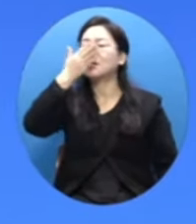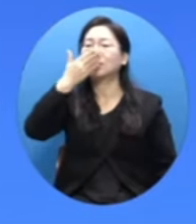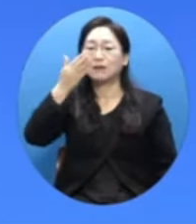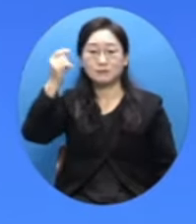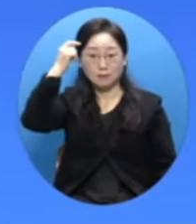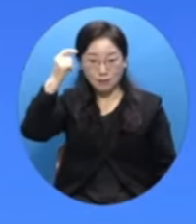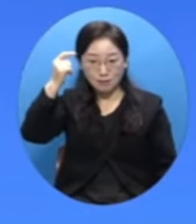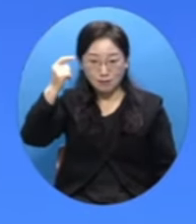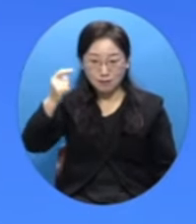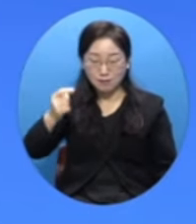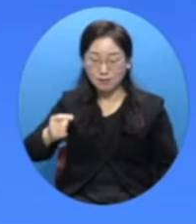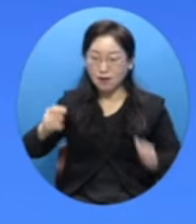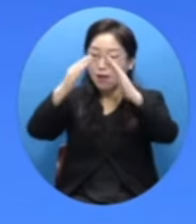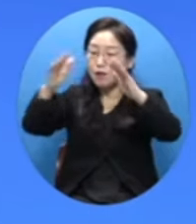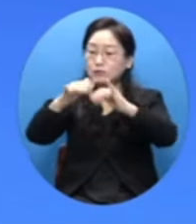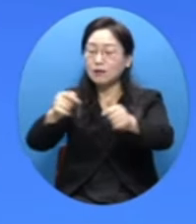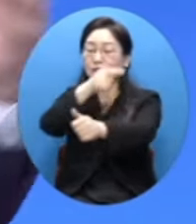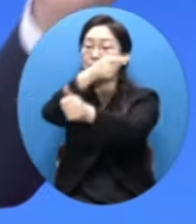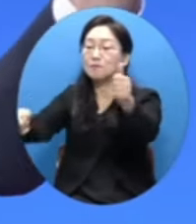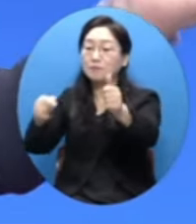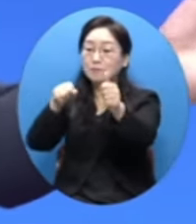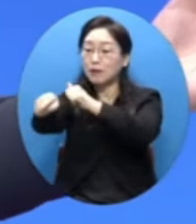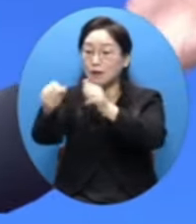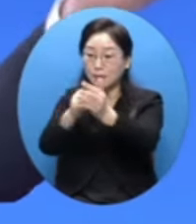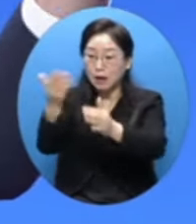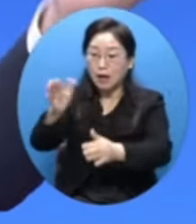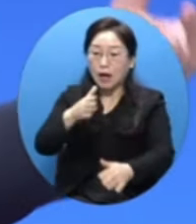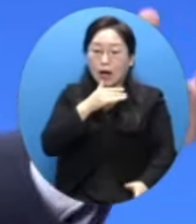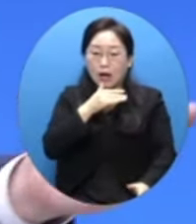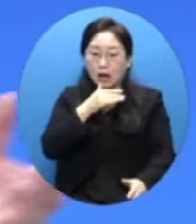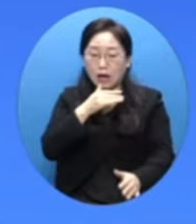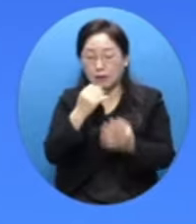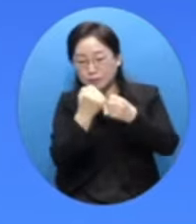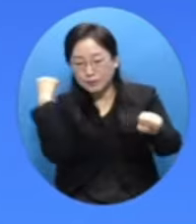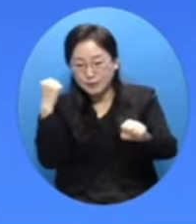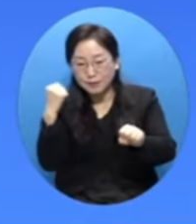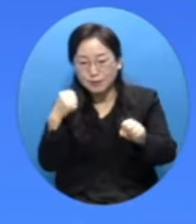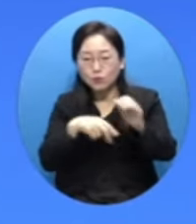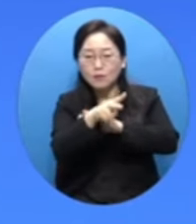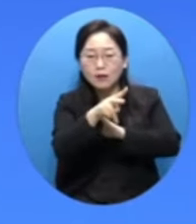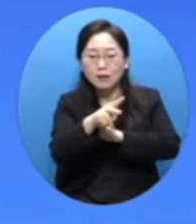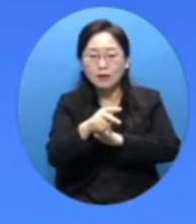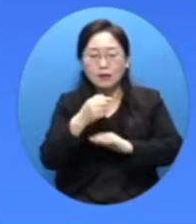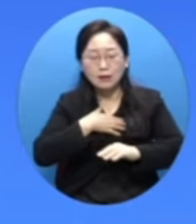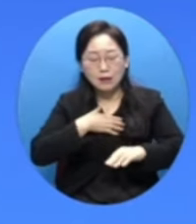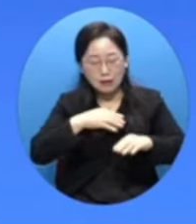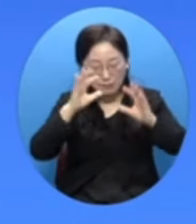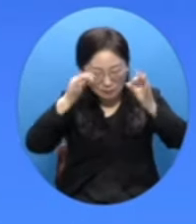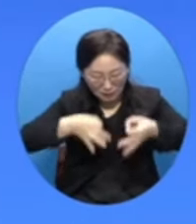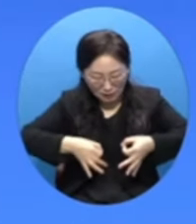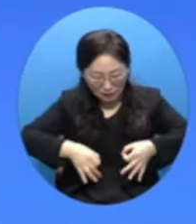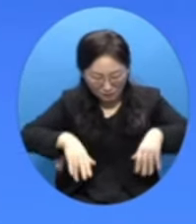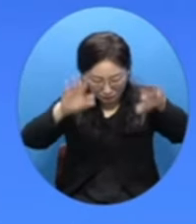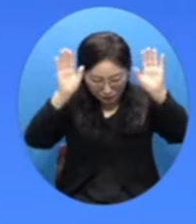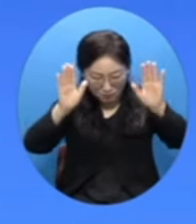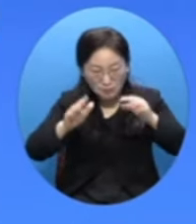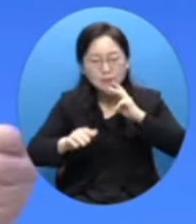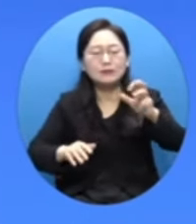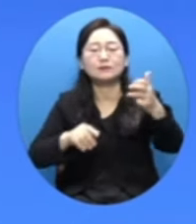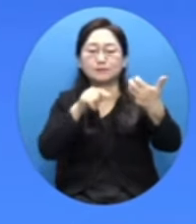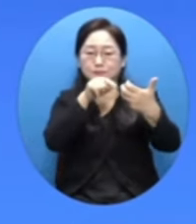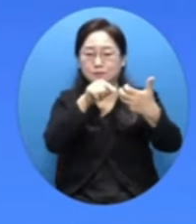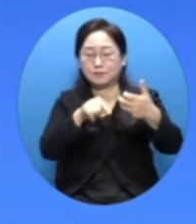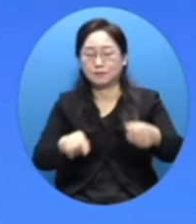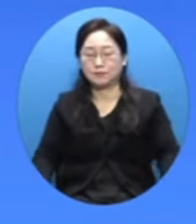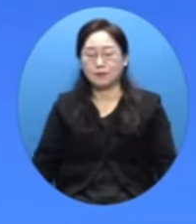생각에 애굽 사람을 쳐 죽였던 그가 나는 아무것도 못합니다 할 때가 되었을 때 80세에 하나님이 그를 부르시고